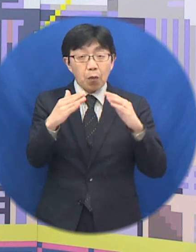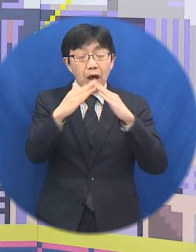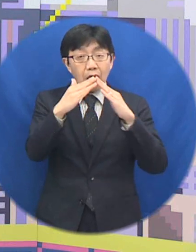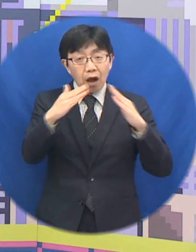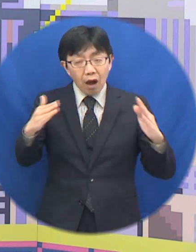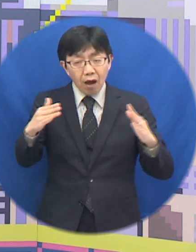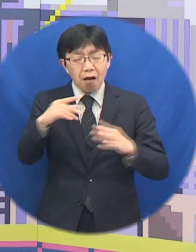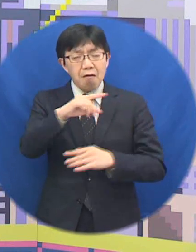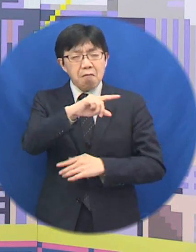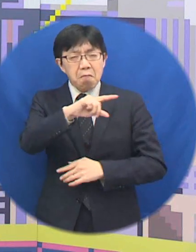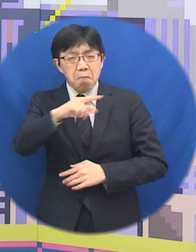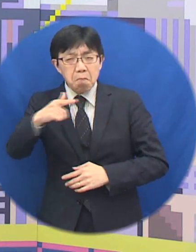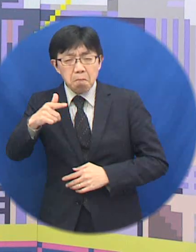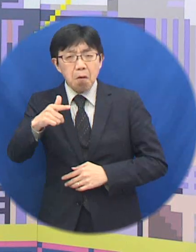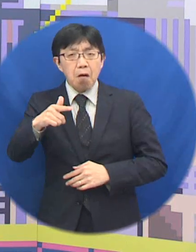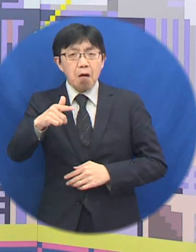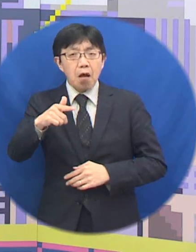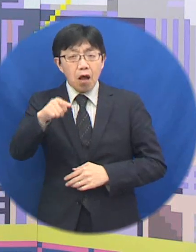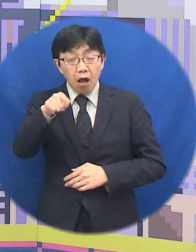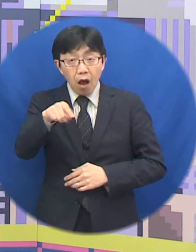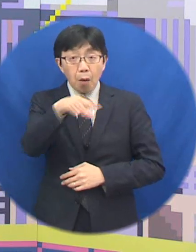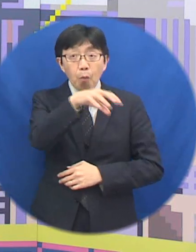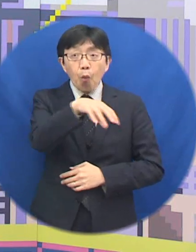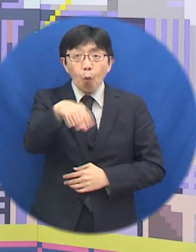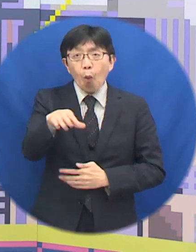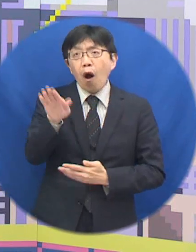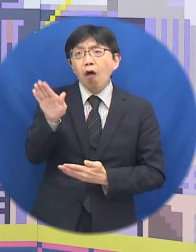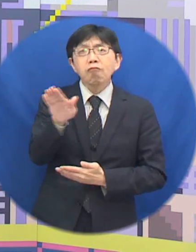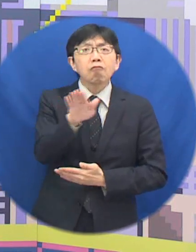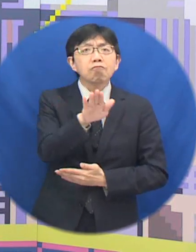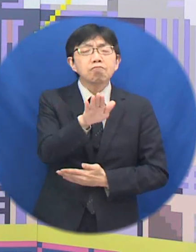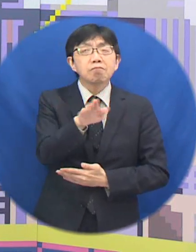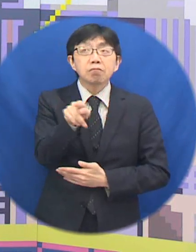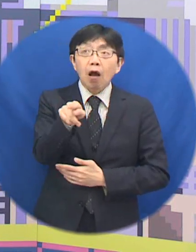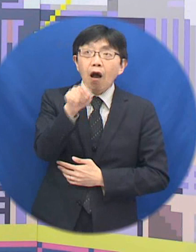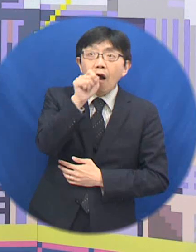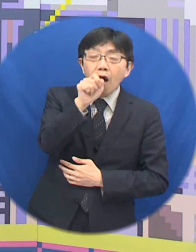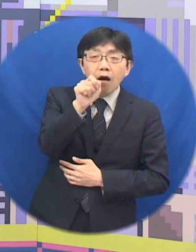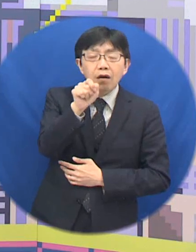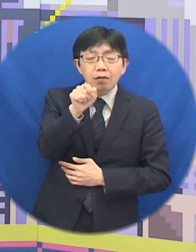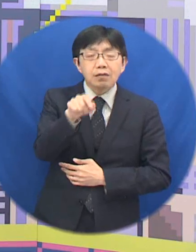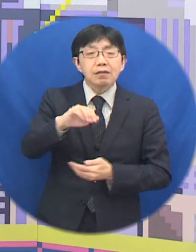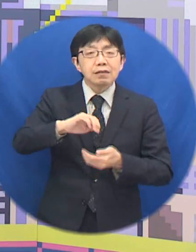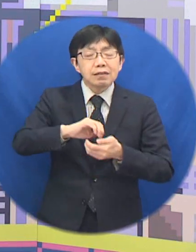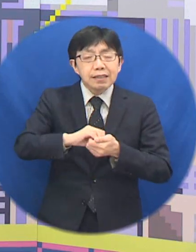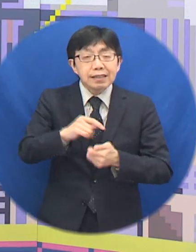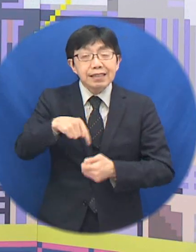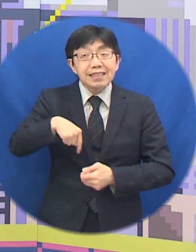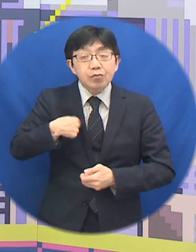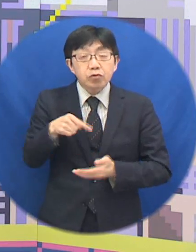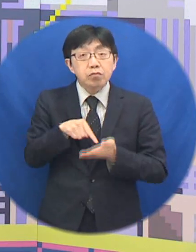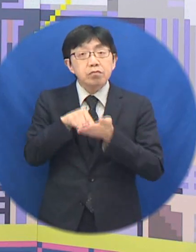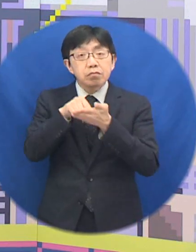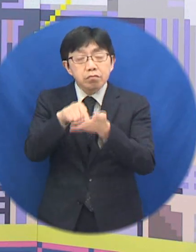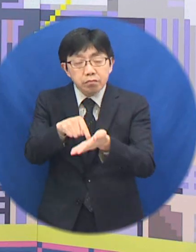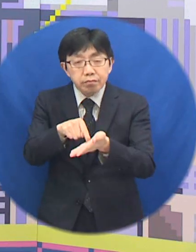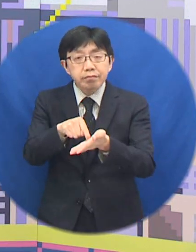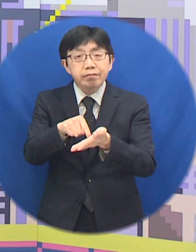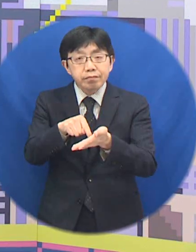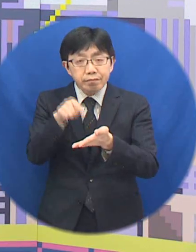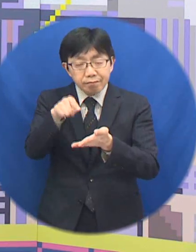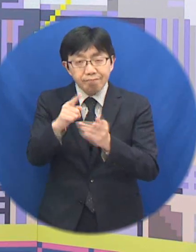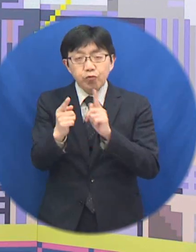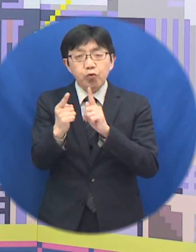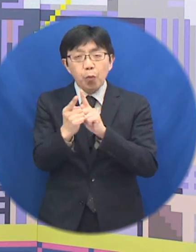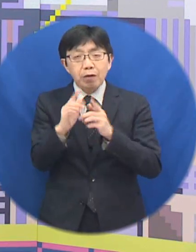しているサロンがありますので自分に合うサロンを見つけていただいて活動を通じて地域でお友達や生きがいを見つけていただ